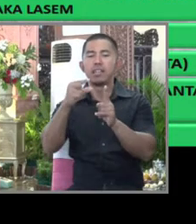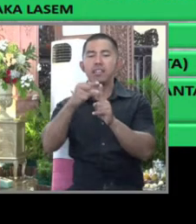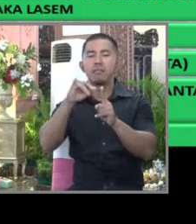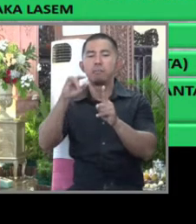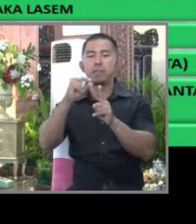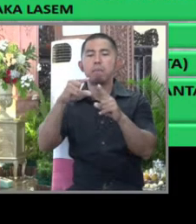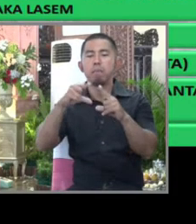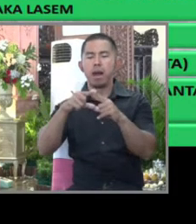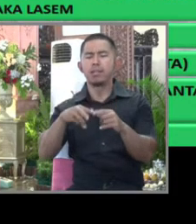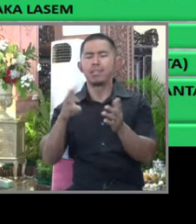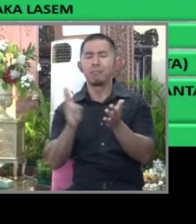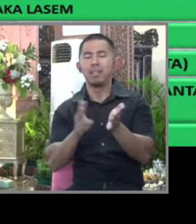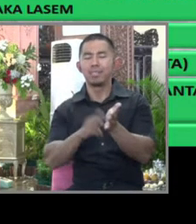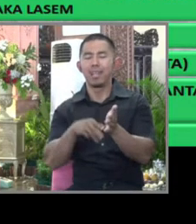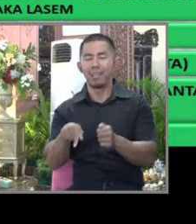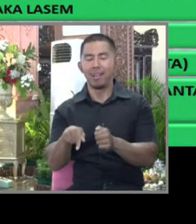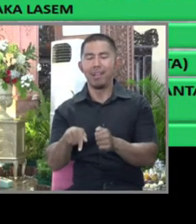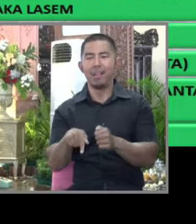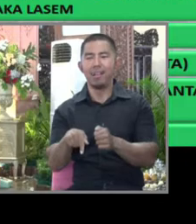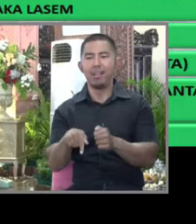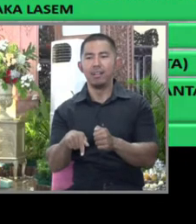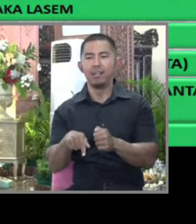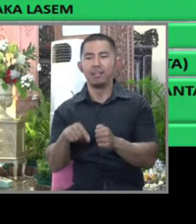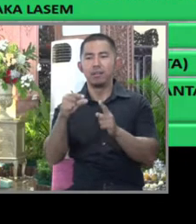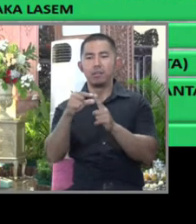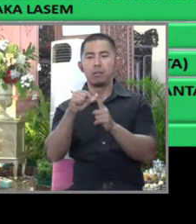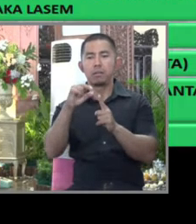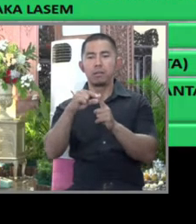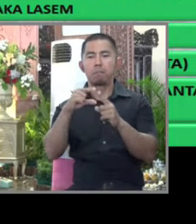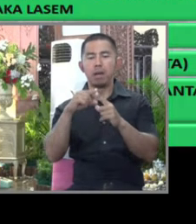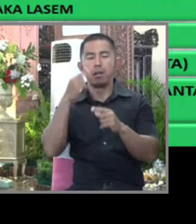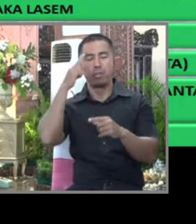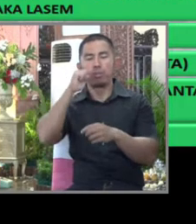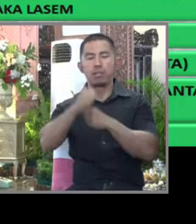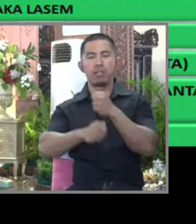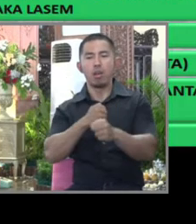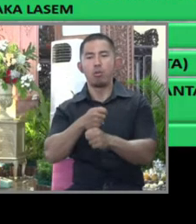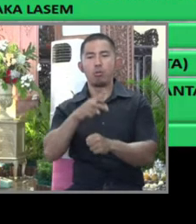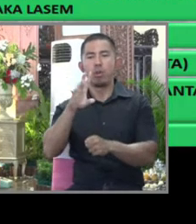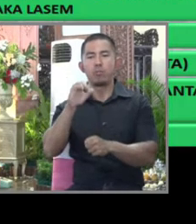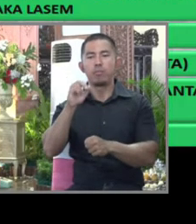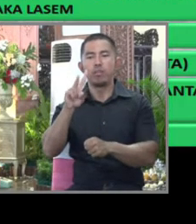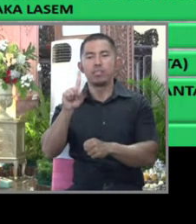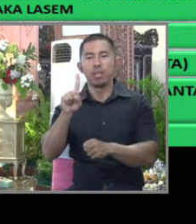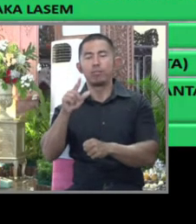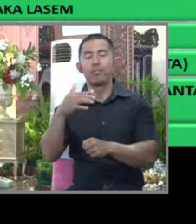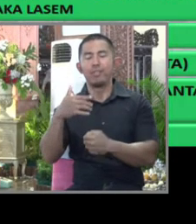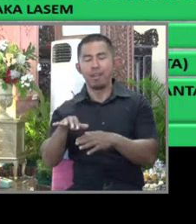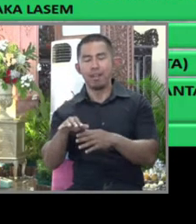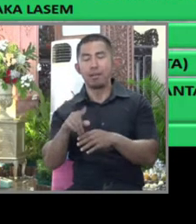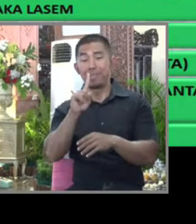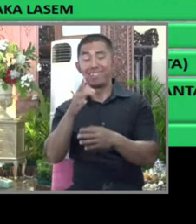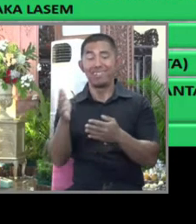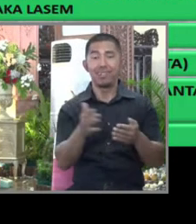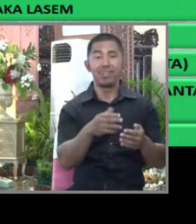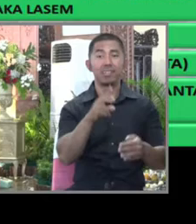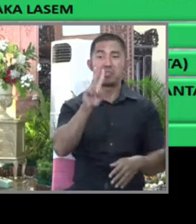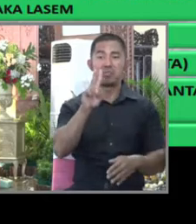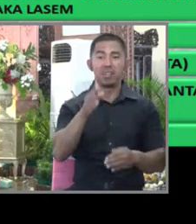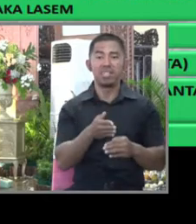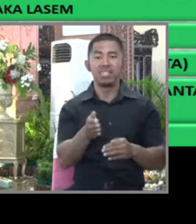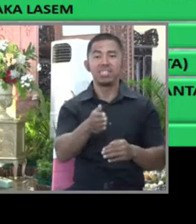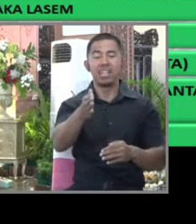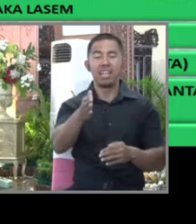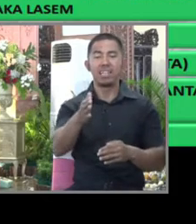program prioritas Nah kita untuk tahun 2021 kemudian yang kedua Jalan